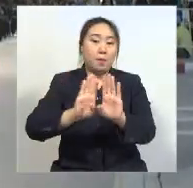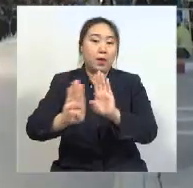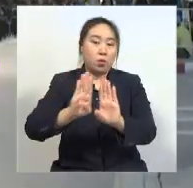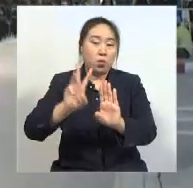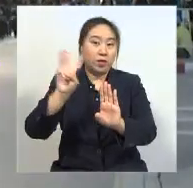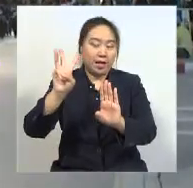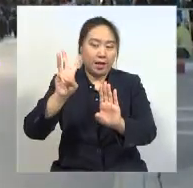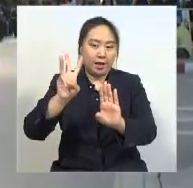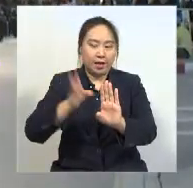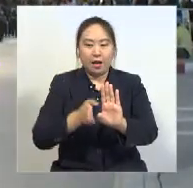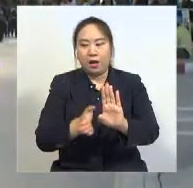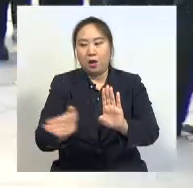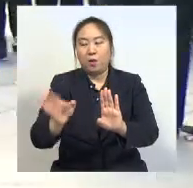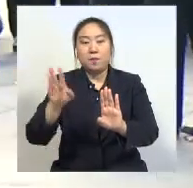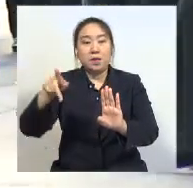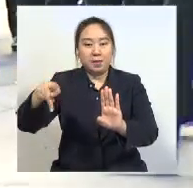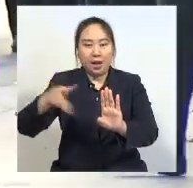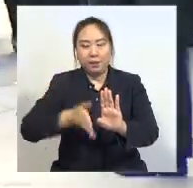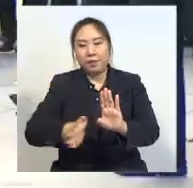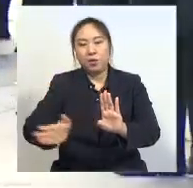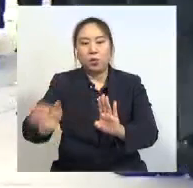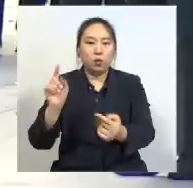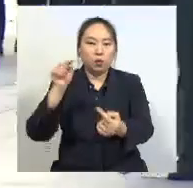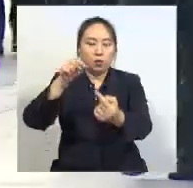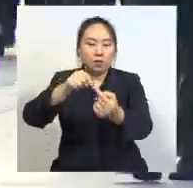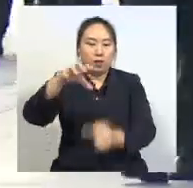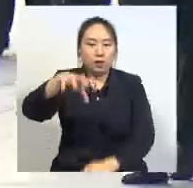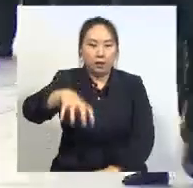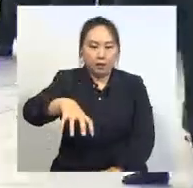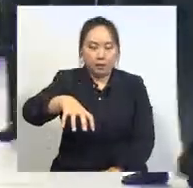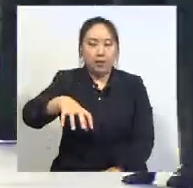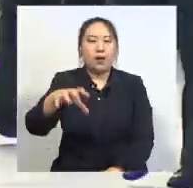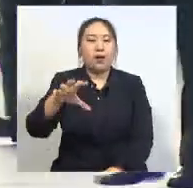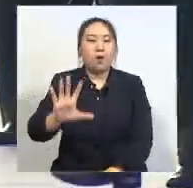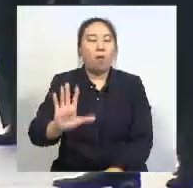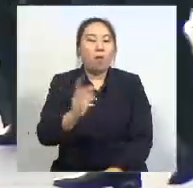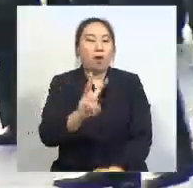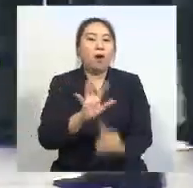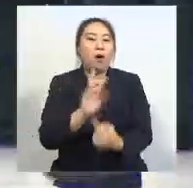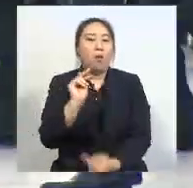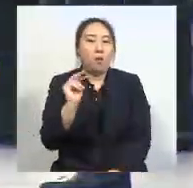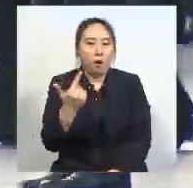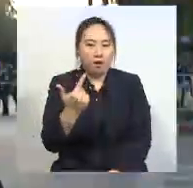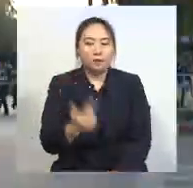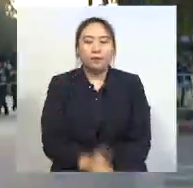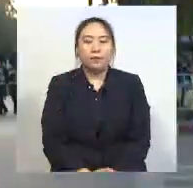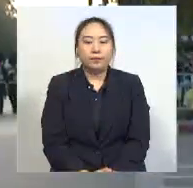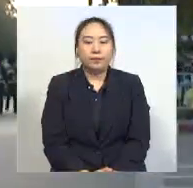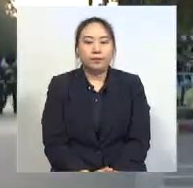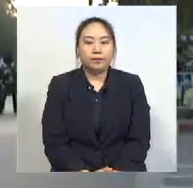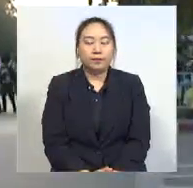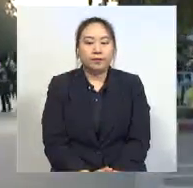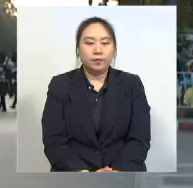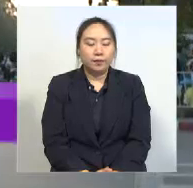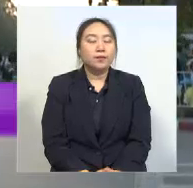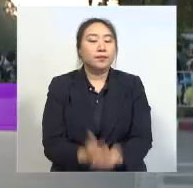และเลี้ยวขวาประตูพิมานชัยศรีมุ่งหน้าสู่พระที่นั่งอาภรณ์พิโมกในพระบรมมหาราชวัง